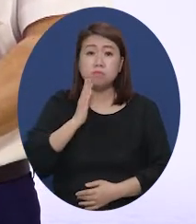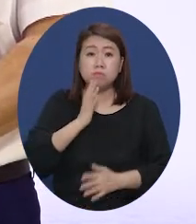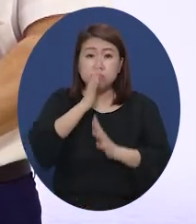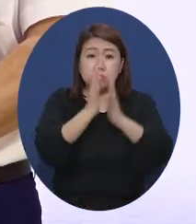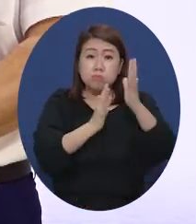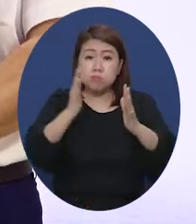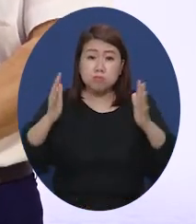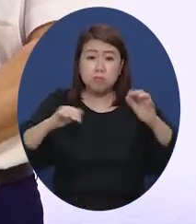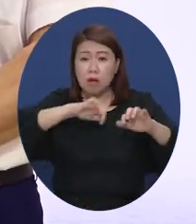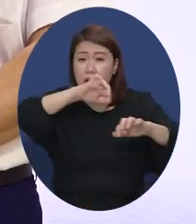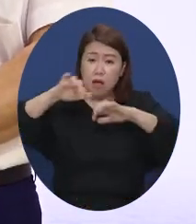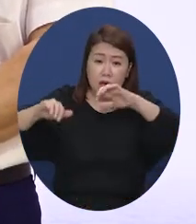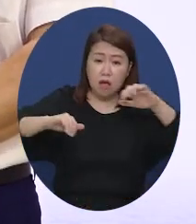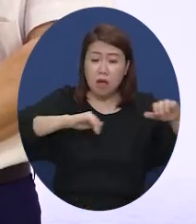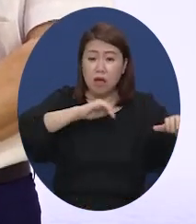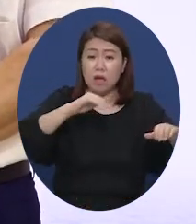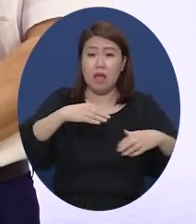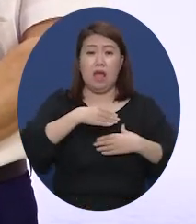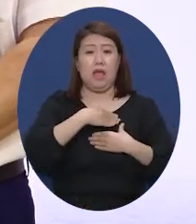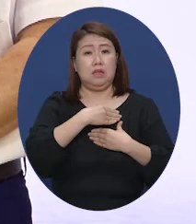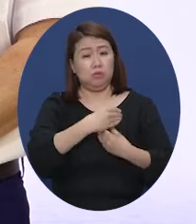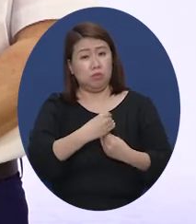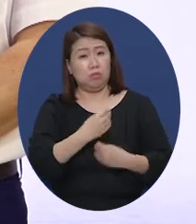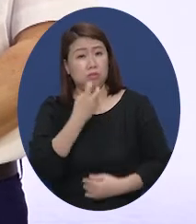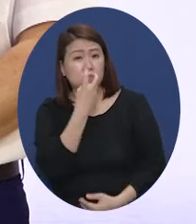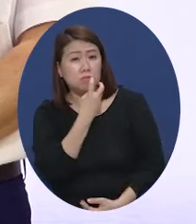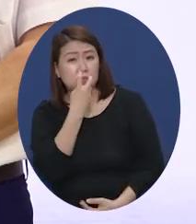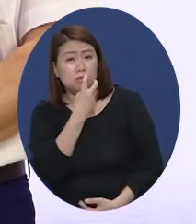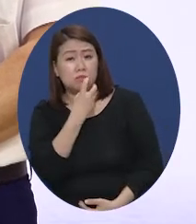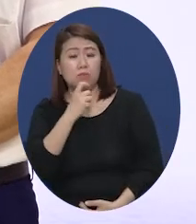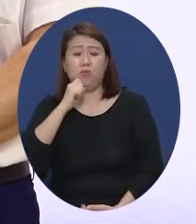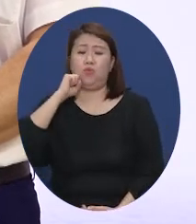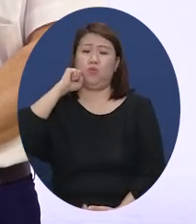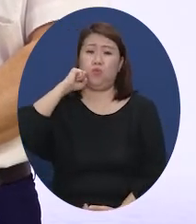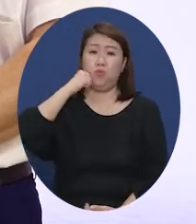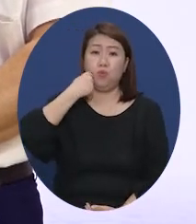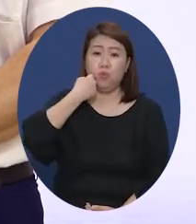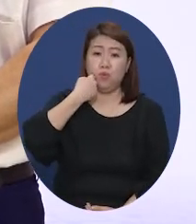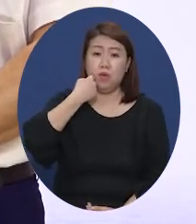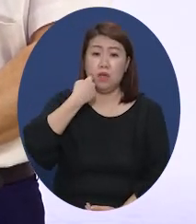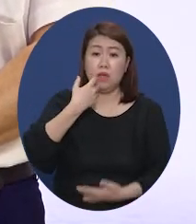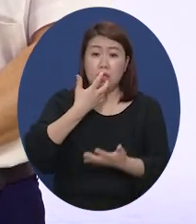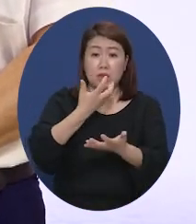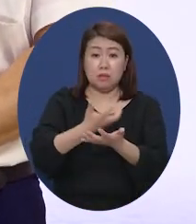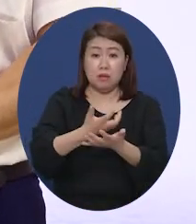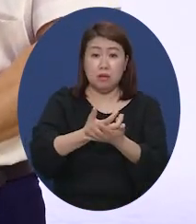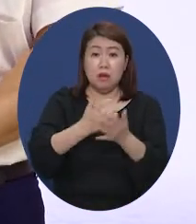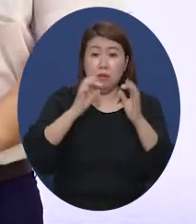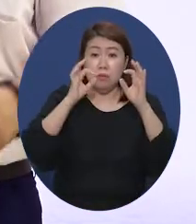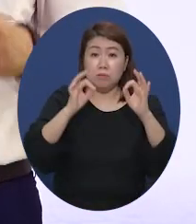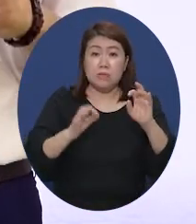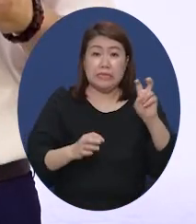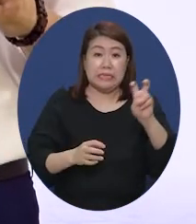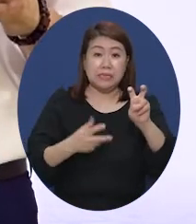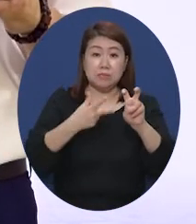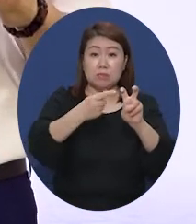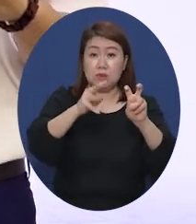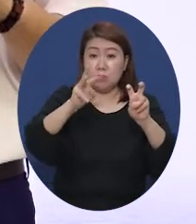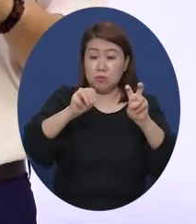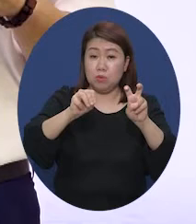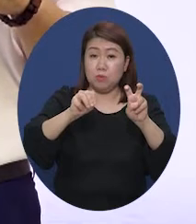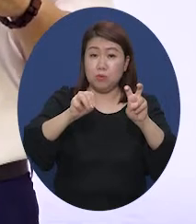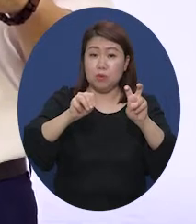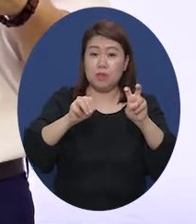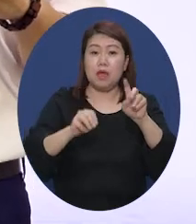아마존 밀림을 뚫고 다니면서 이 치안을 유지할 수가 없습니다. 그죠? 어떤 자료를 보니까